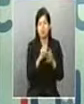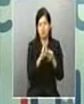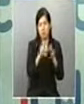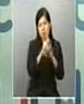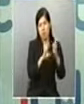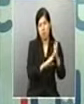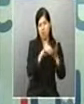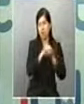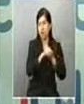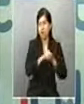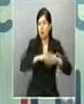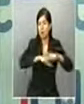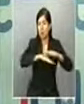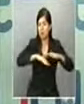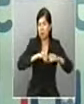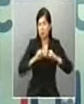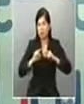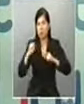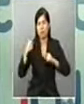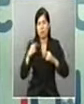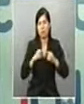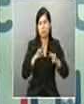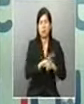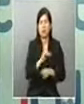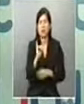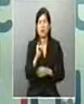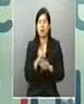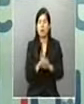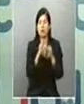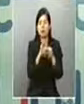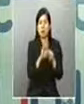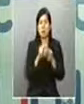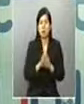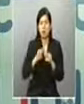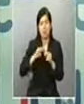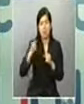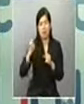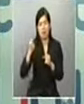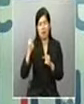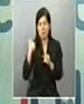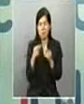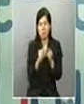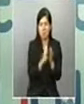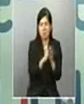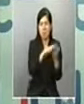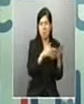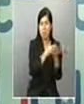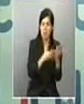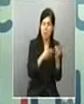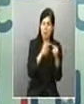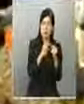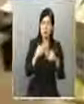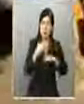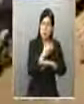อมนะครับในเรื่องของพลังงานซึ่งยังขาดแคลนอยู่นะครับในเรื่องของนโยบายแล้วก็ความแตกต่างหลากหลายเป็นจำนวนมากในประเทศอินเดีย